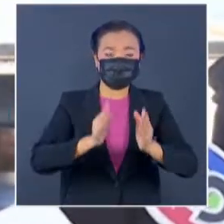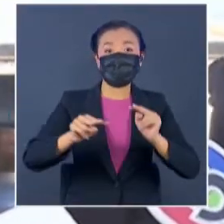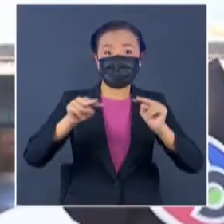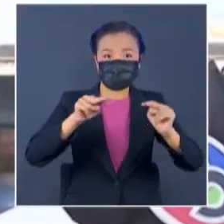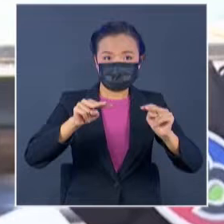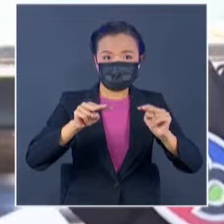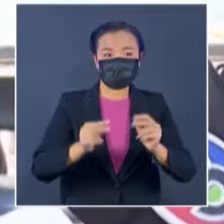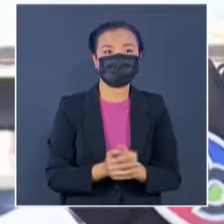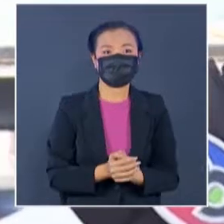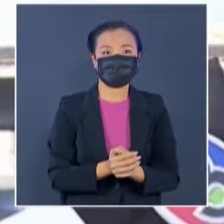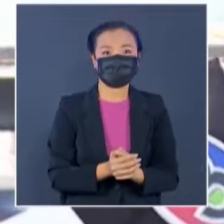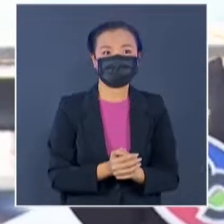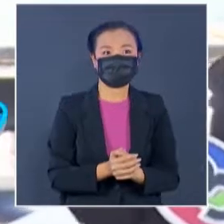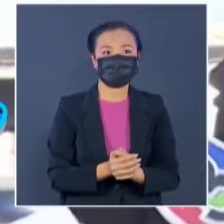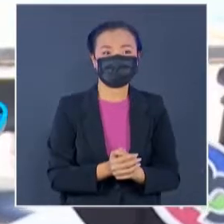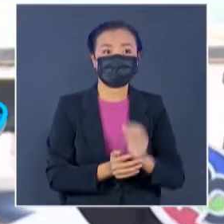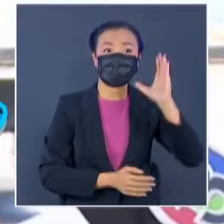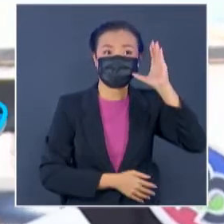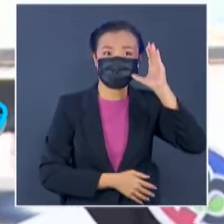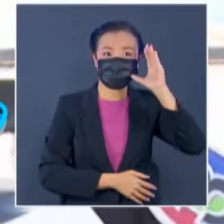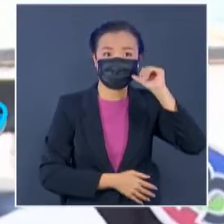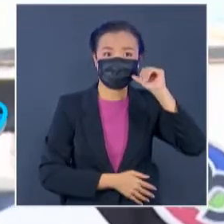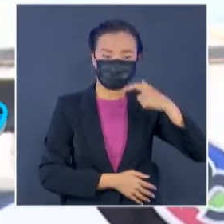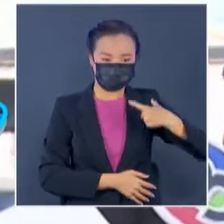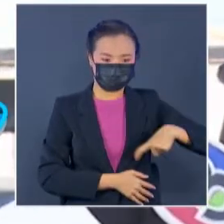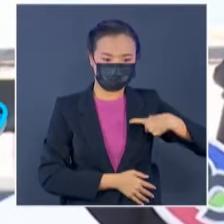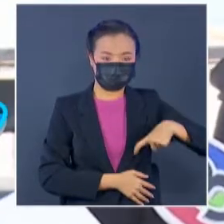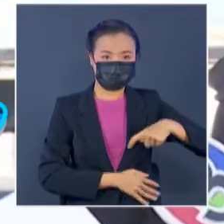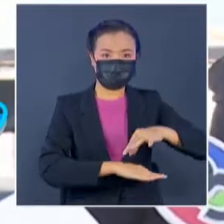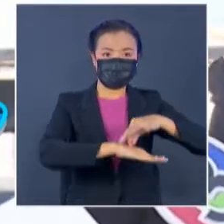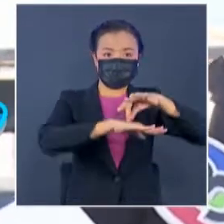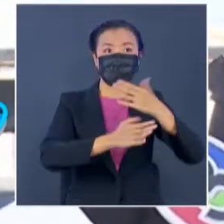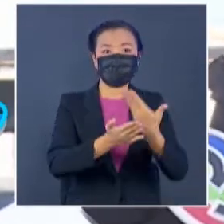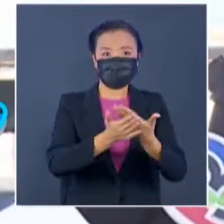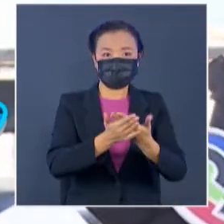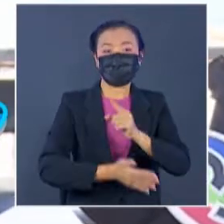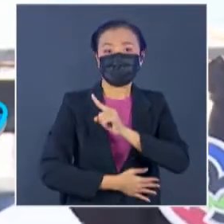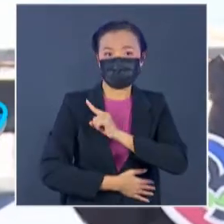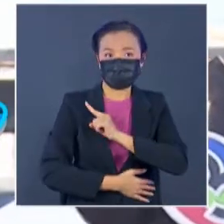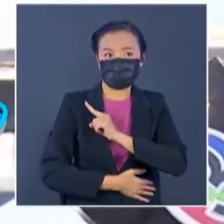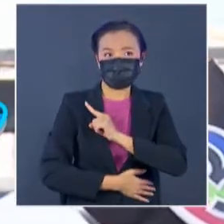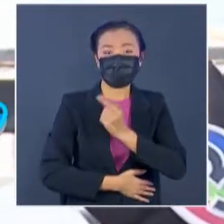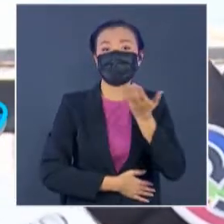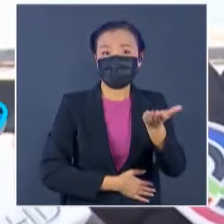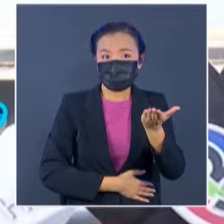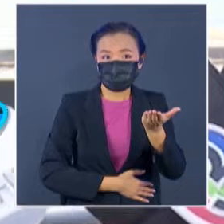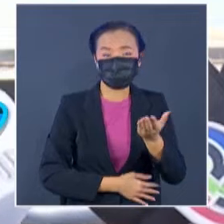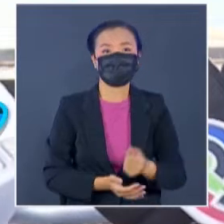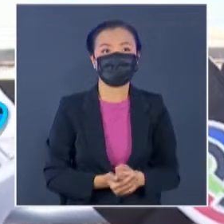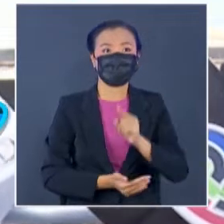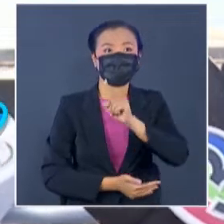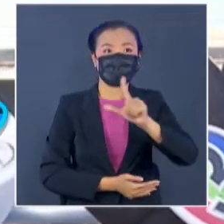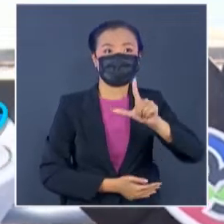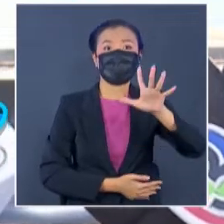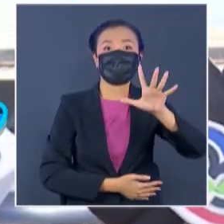ที่เกี่ยวกับของพ่อนี่ทางทนายที่แต่งตั้งมานี่เกี่ยวกับค่าสินใหม่ทดแทนนะครับที่เรียกร้องไป 1.5 ล้